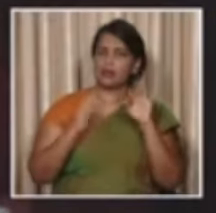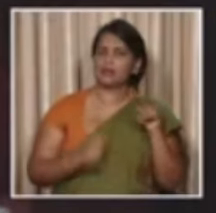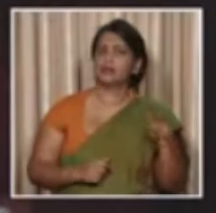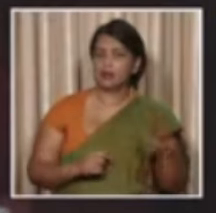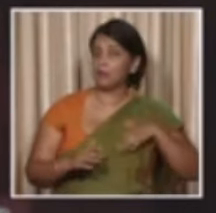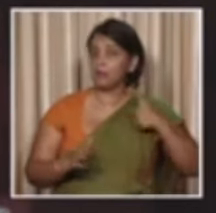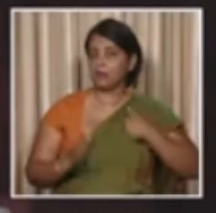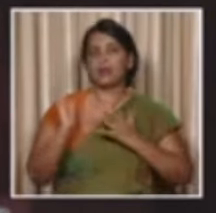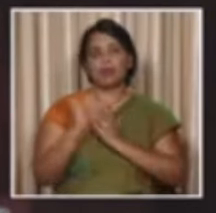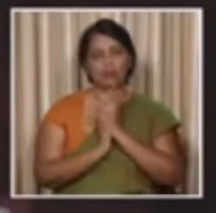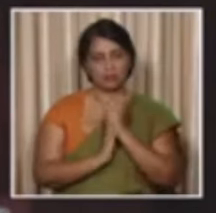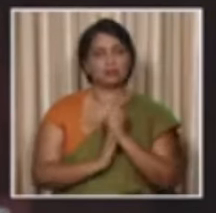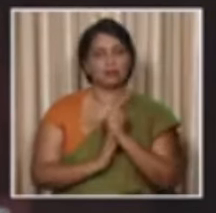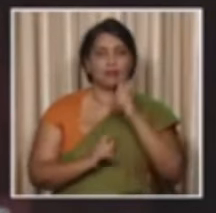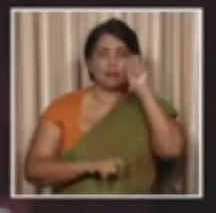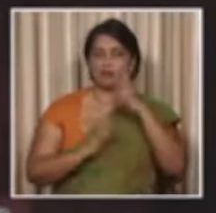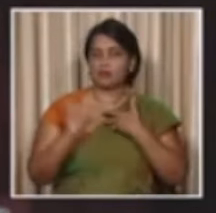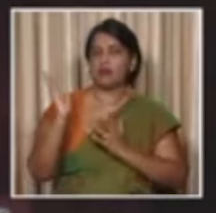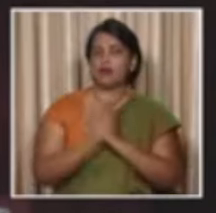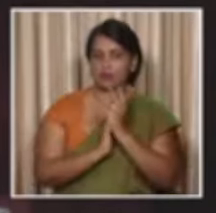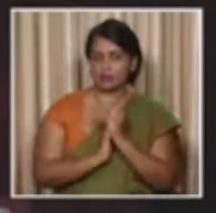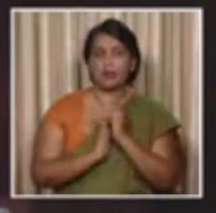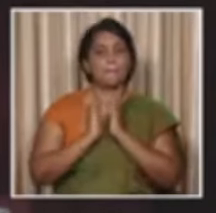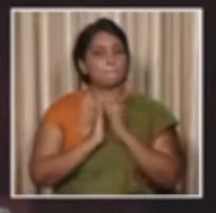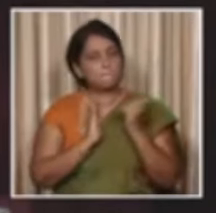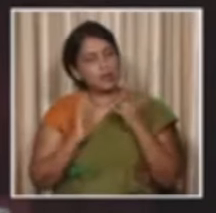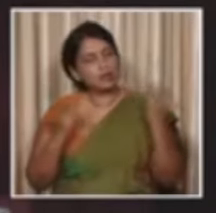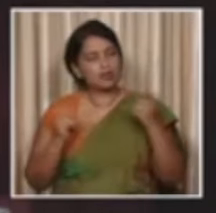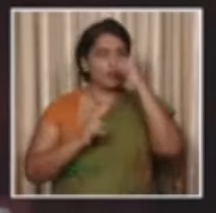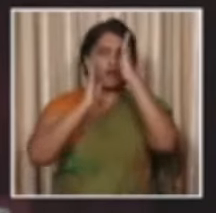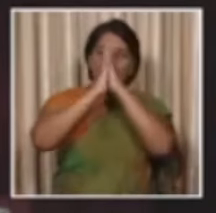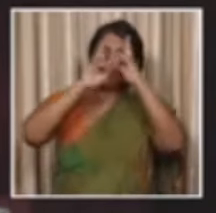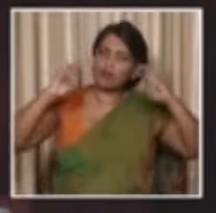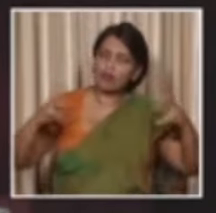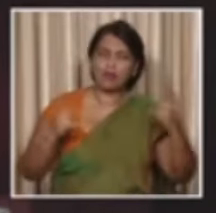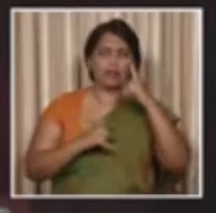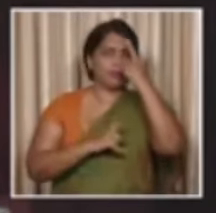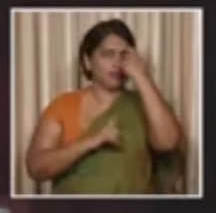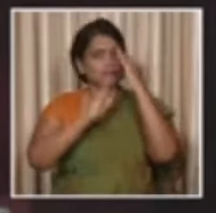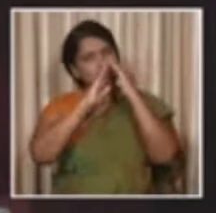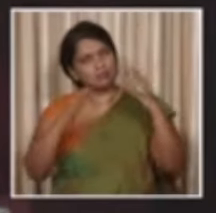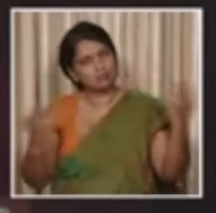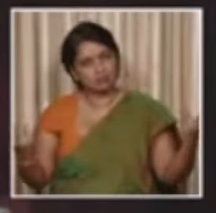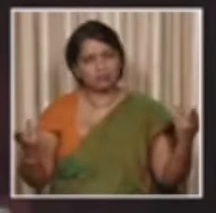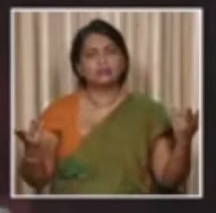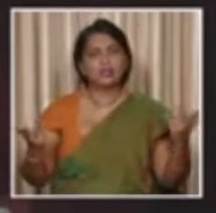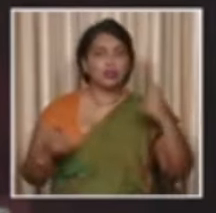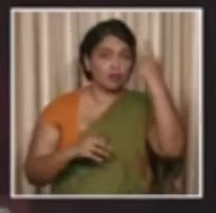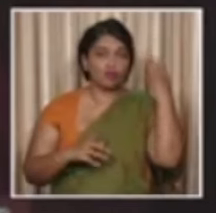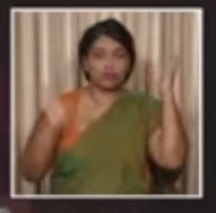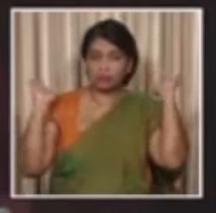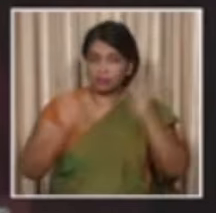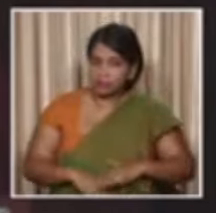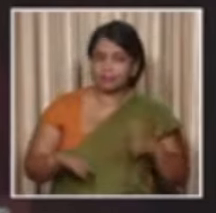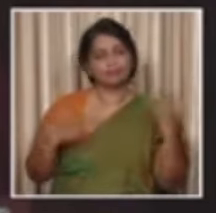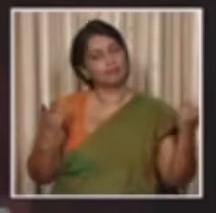ඒක මූලික අයිතියක්. ඒක මානව අයිතියක්. පන්සලක් හෝ වේවා, කෝවිලක් හෝ වේවා, දේවස්ථානයක් හෝ වේවා, පල්ලියක් හෝ